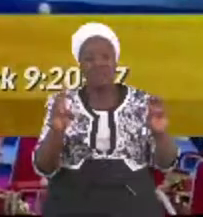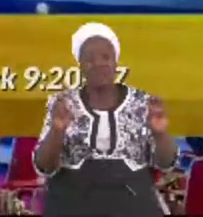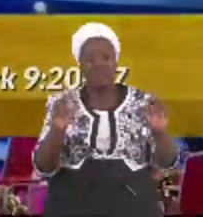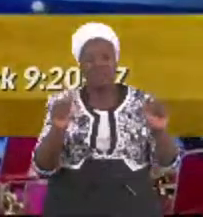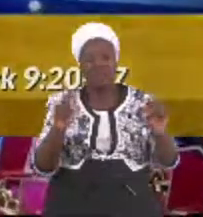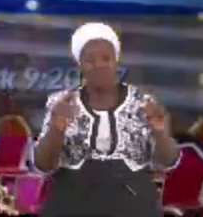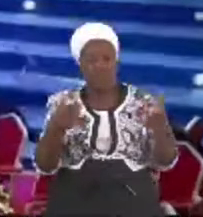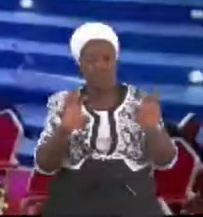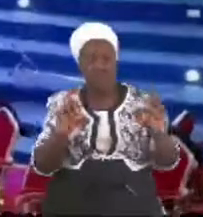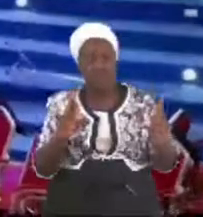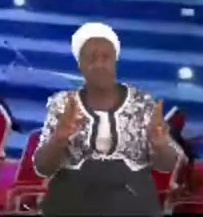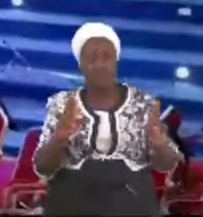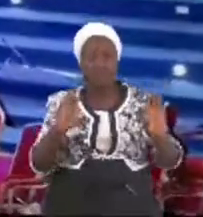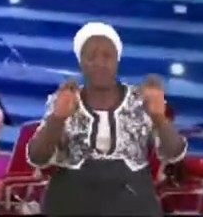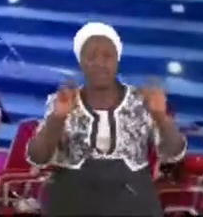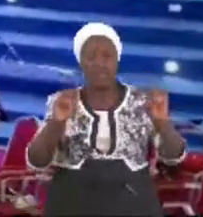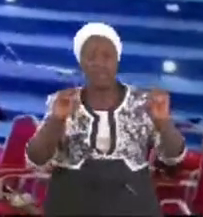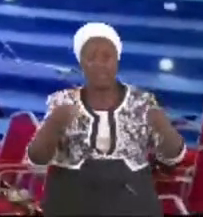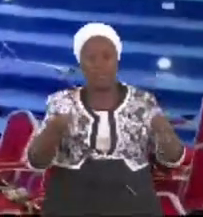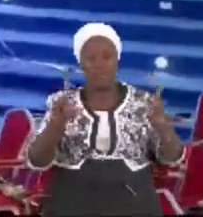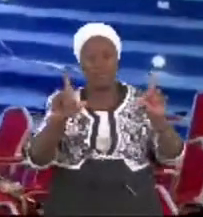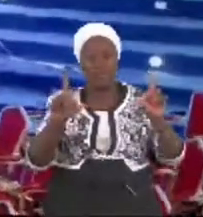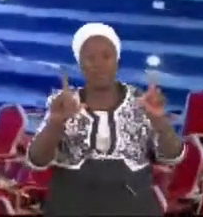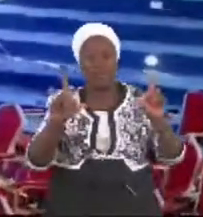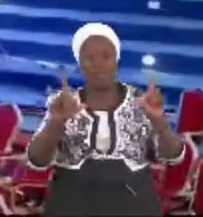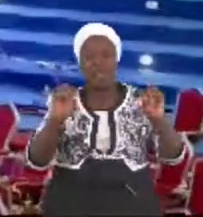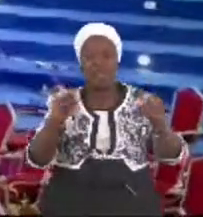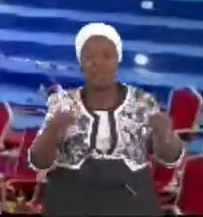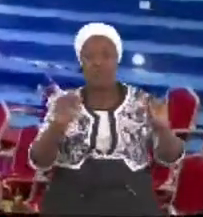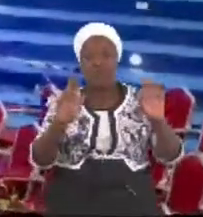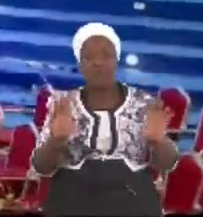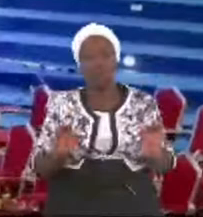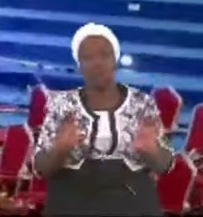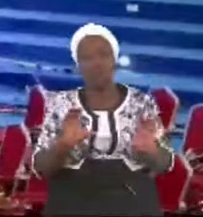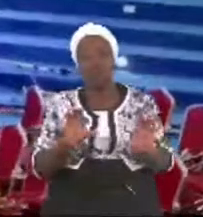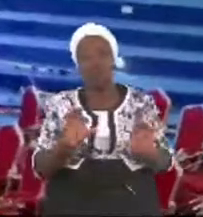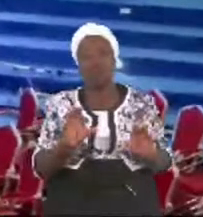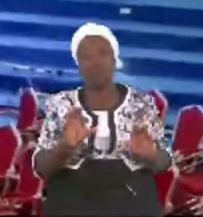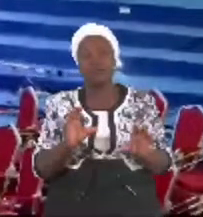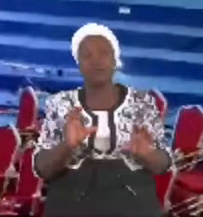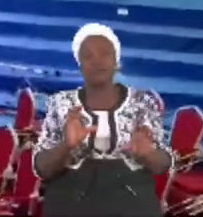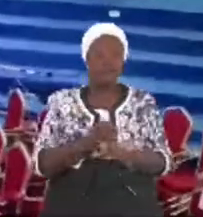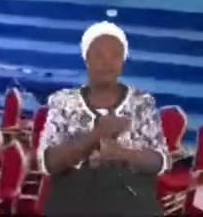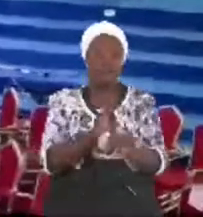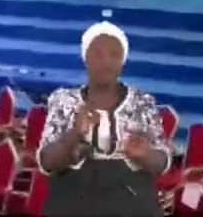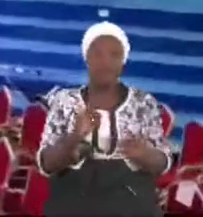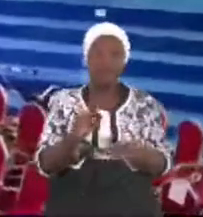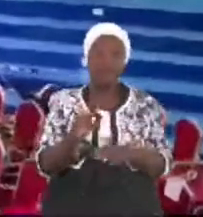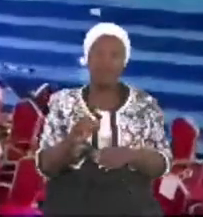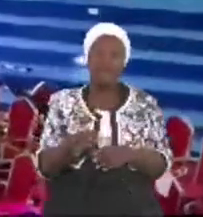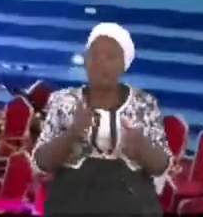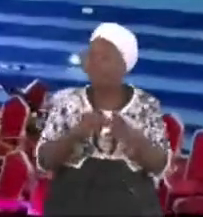Un garçon épileptique, l'esprit le prenait et le jetait dans l'eau, le